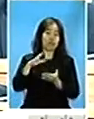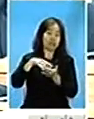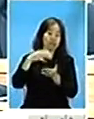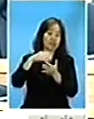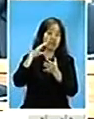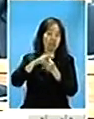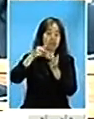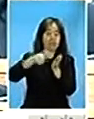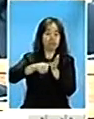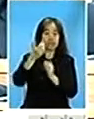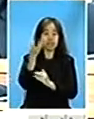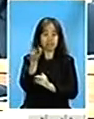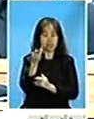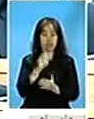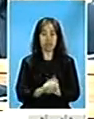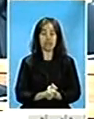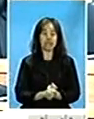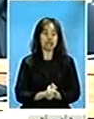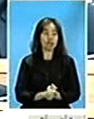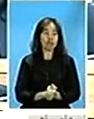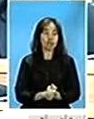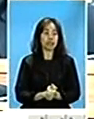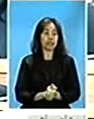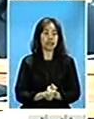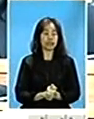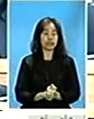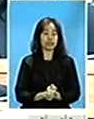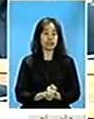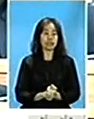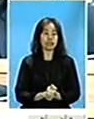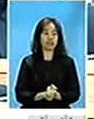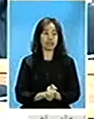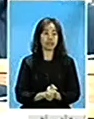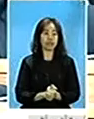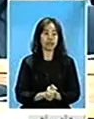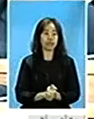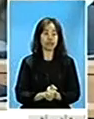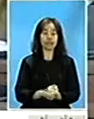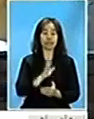ข้าวก็ดีในเรื่องของ เดี๋ยวนะคืออย่างนี้ท่าน